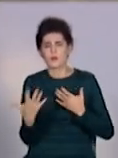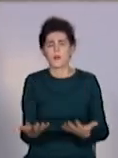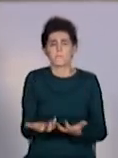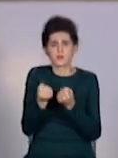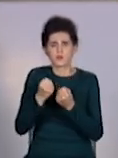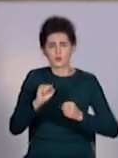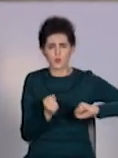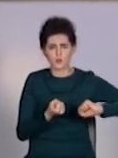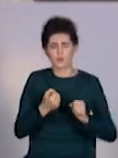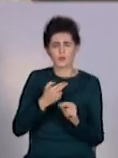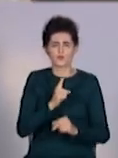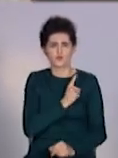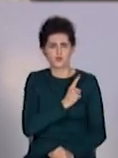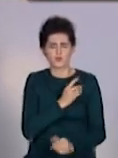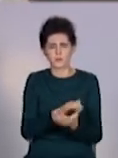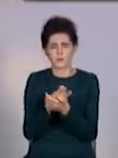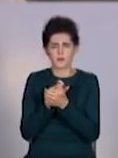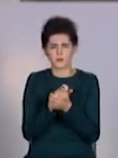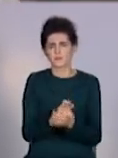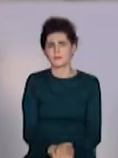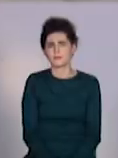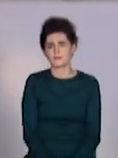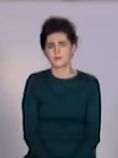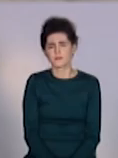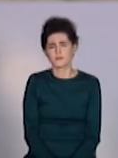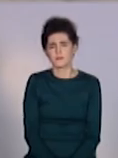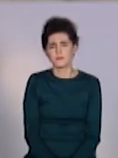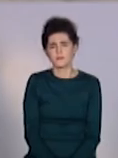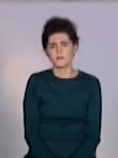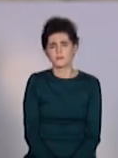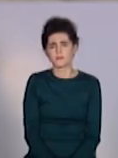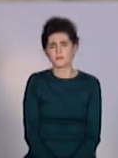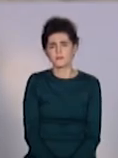чекають на омріяний мир. Оксана Корчма, Євген Якунін для телеканалу «Донбас».